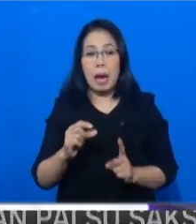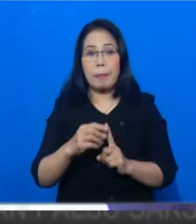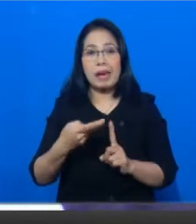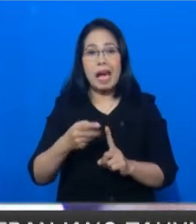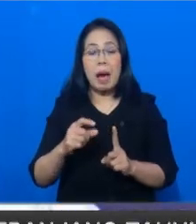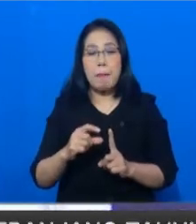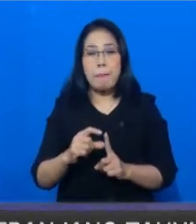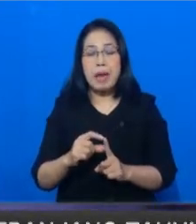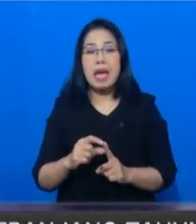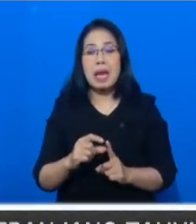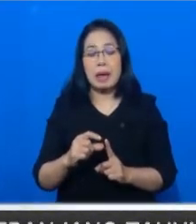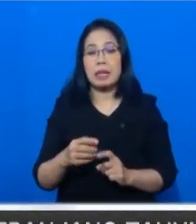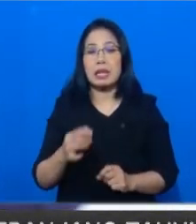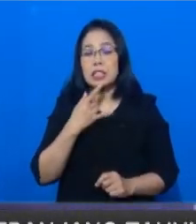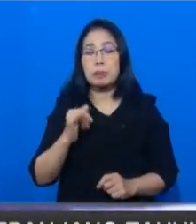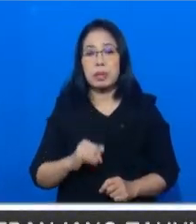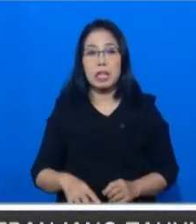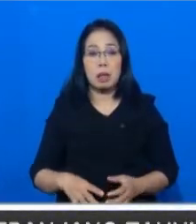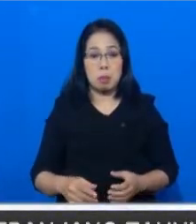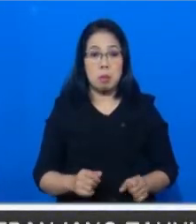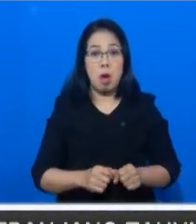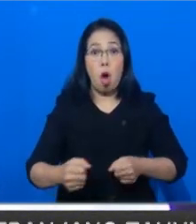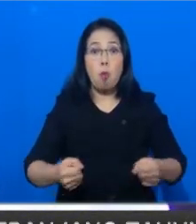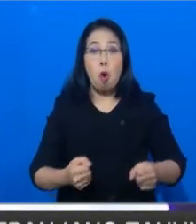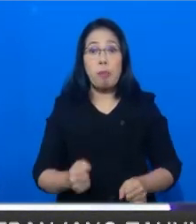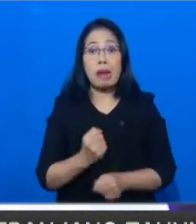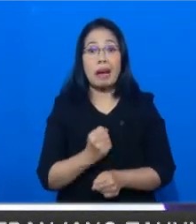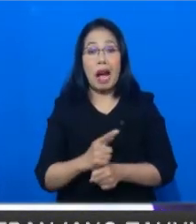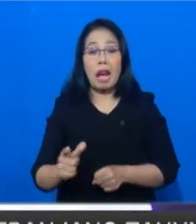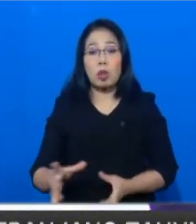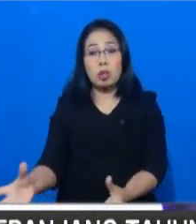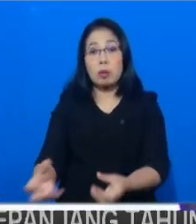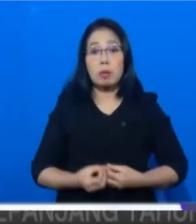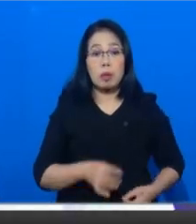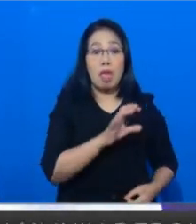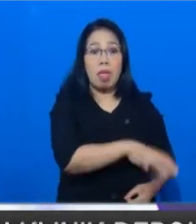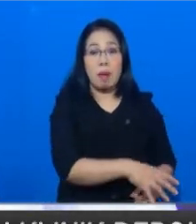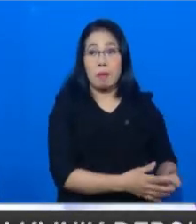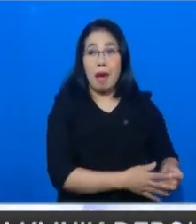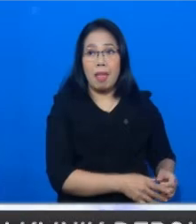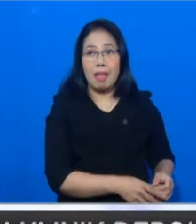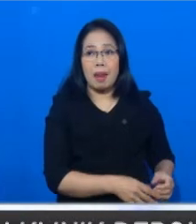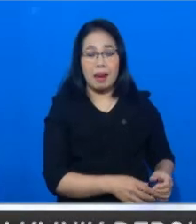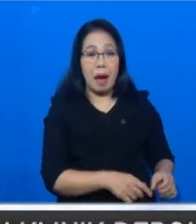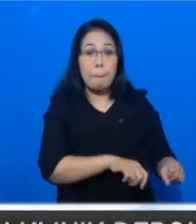mobil gagal yang harus ditarik lagi ke dealernya. Gini ya, itu kemarin kan